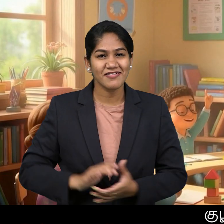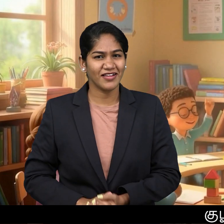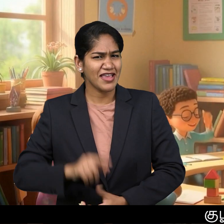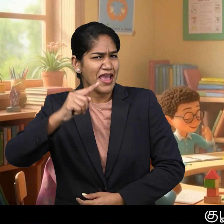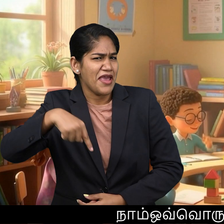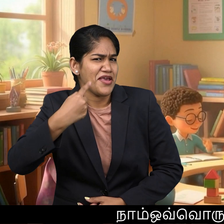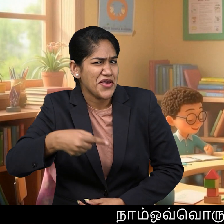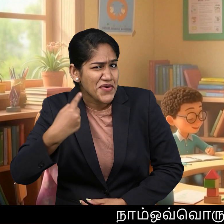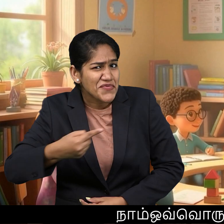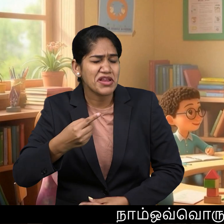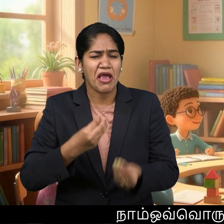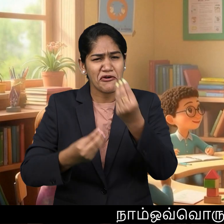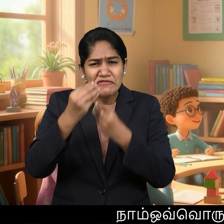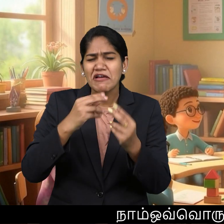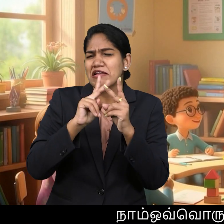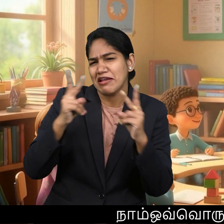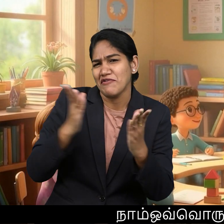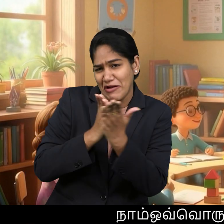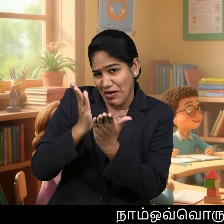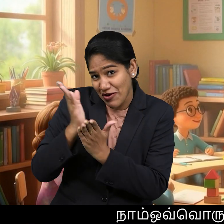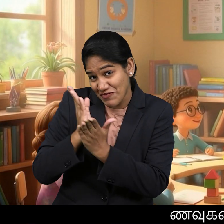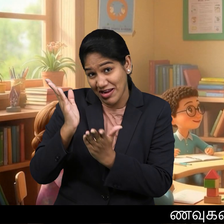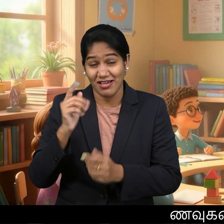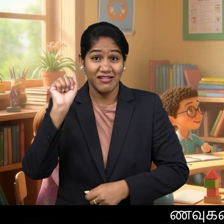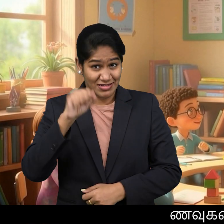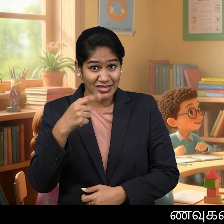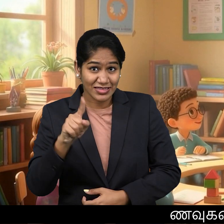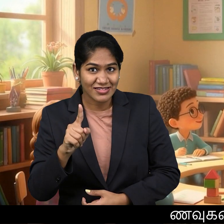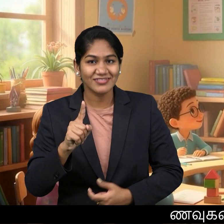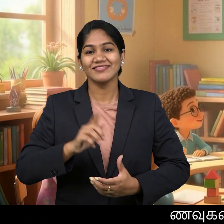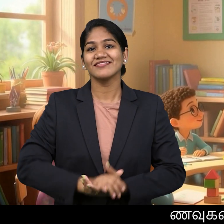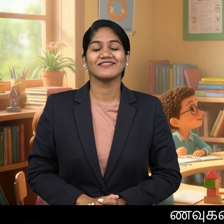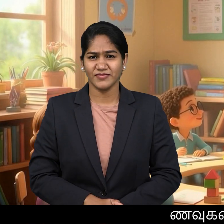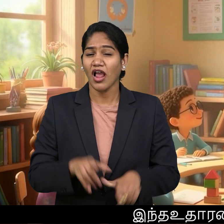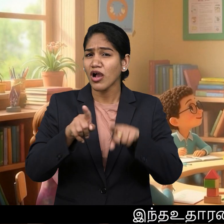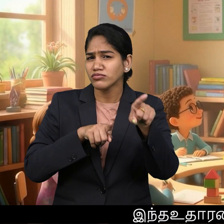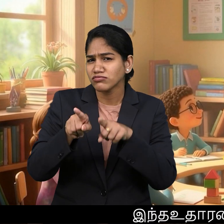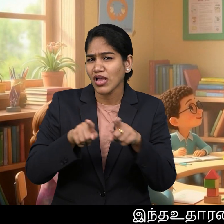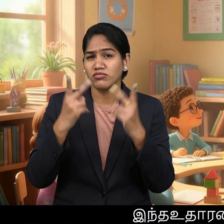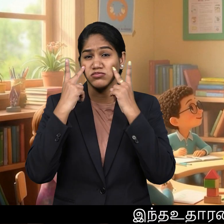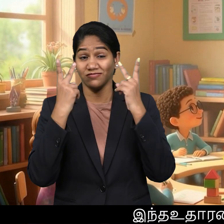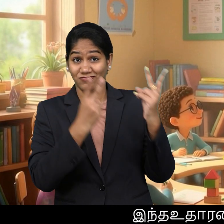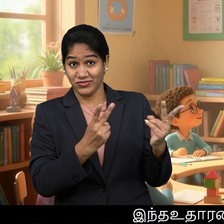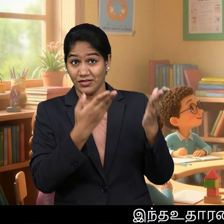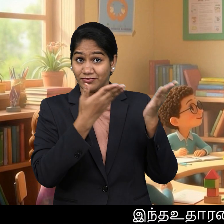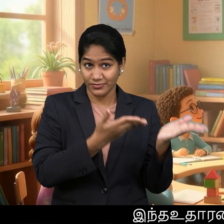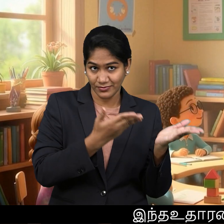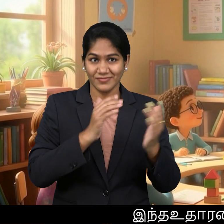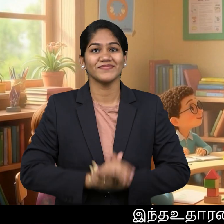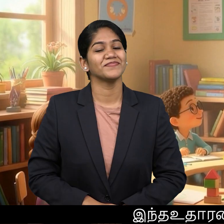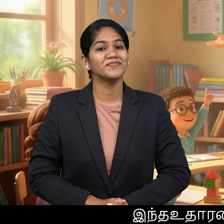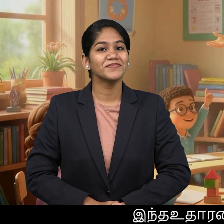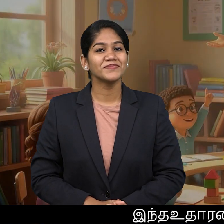குழந்தைகளே, நாம் ஒவ்வொரு நாளும் பல வகையான உணவுகளை உண்கிறோம். இந்த உதாரணங்களை